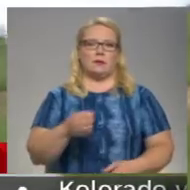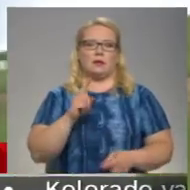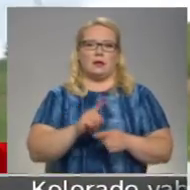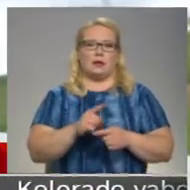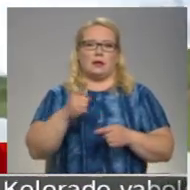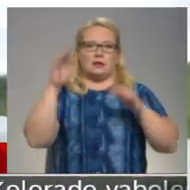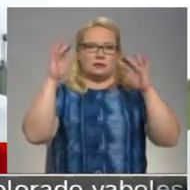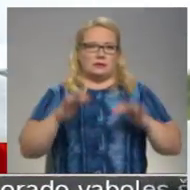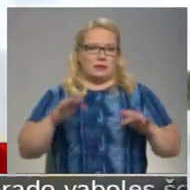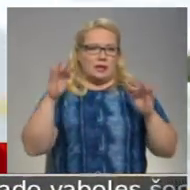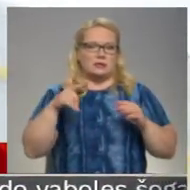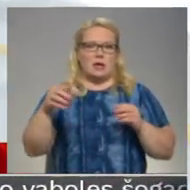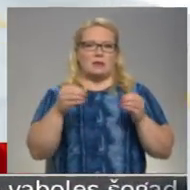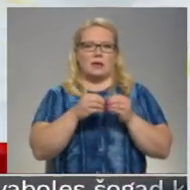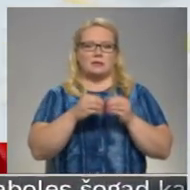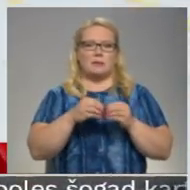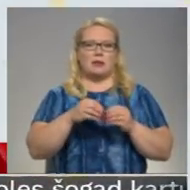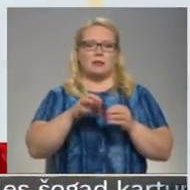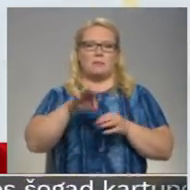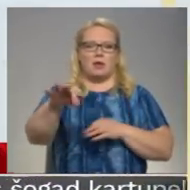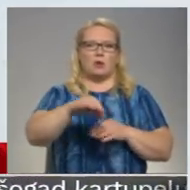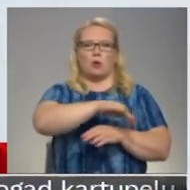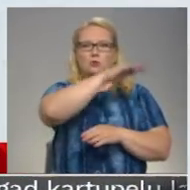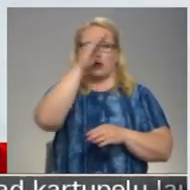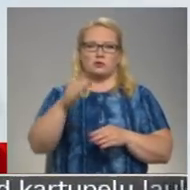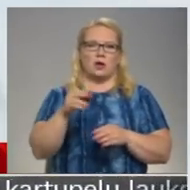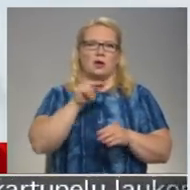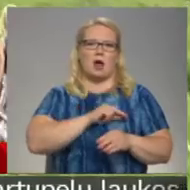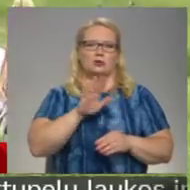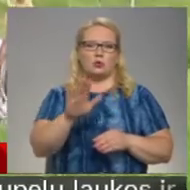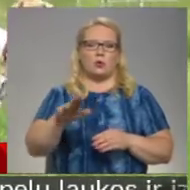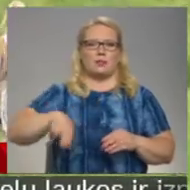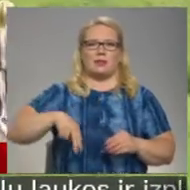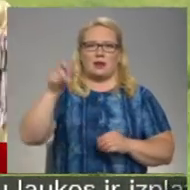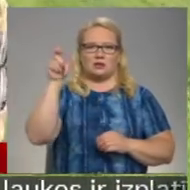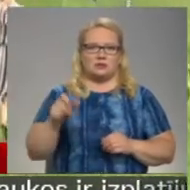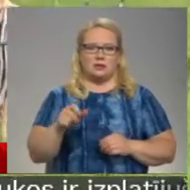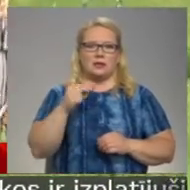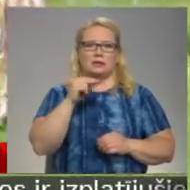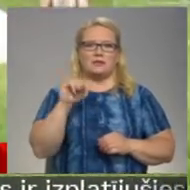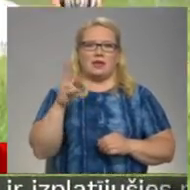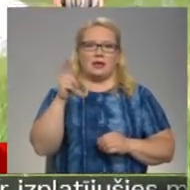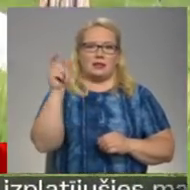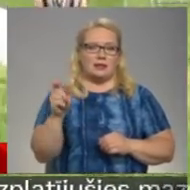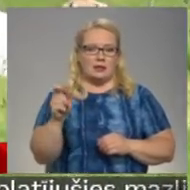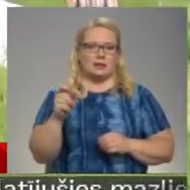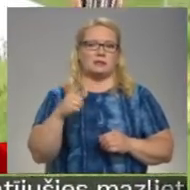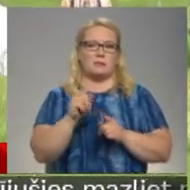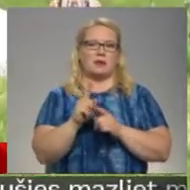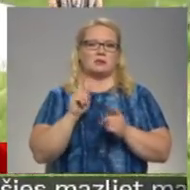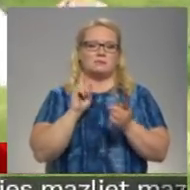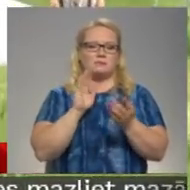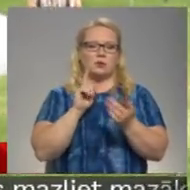Ievasarots sniegs. Tā 10 metru augsto kalnu raksturo slēpošanas trases Žagarkalns direktors Māris Zvīnis. Dodamies ar viņu